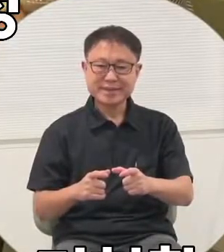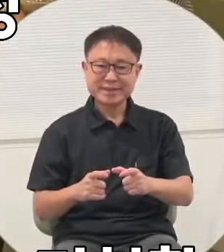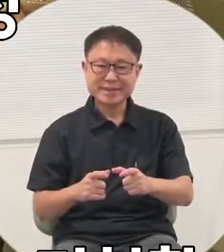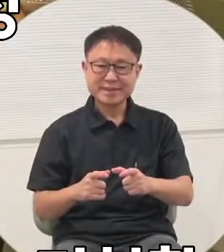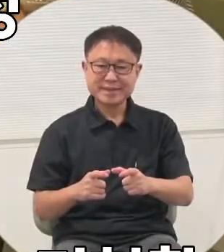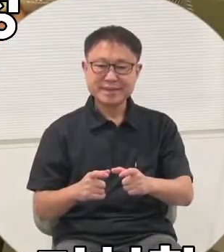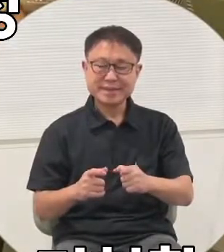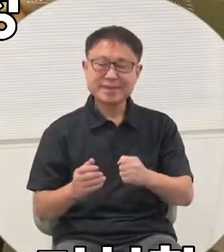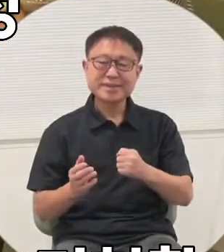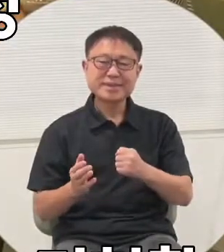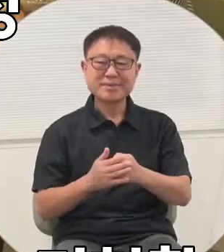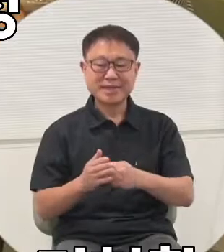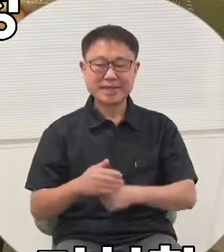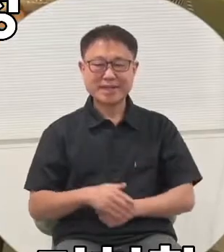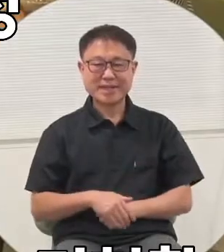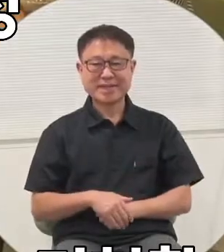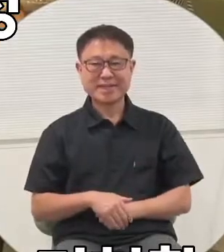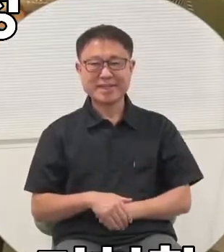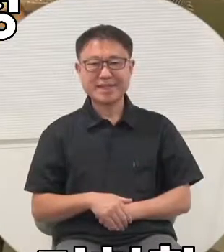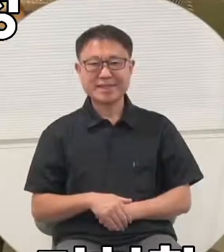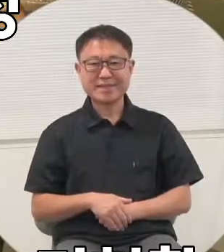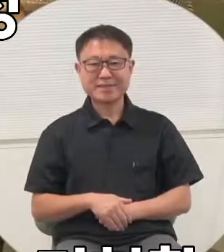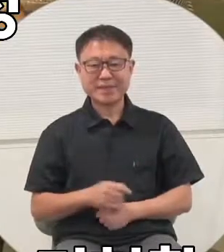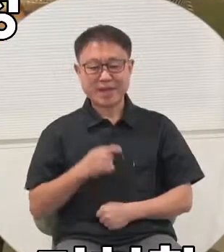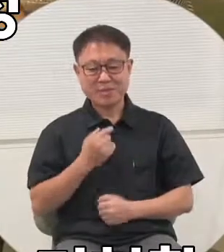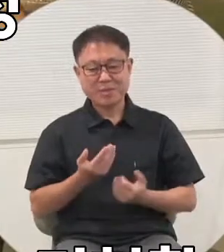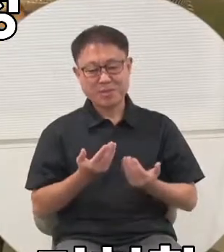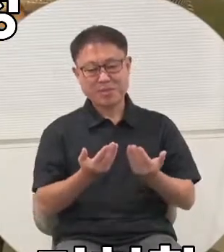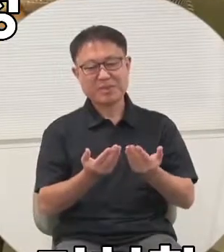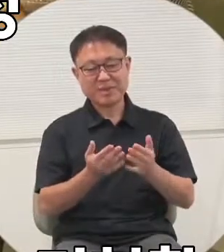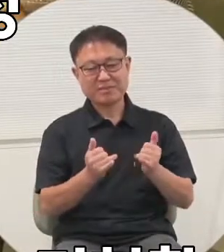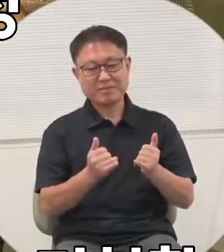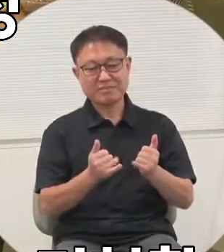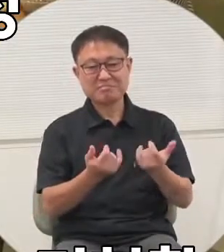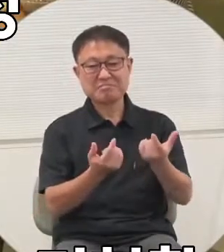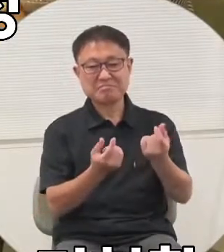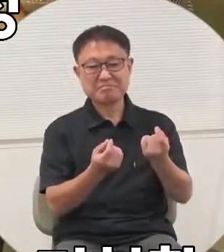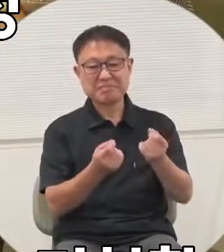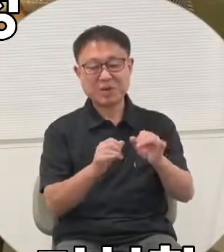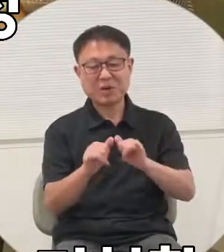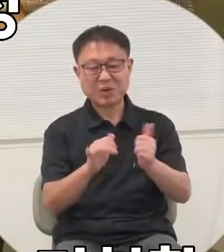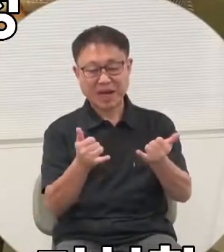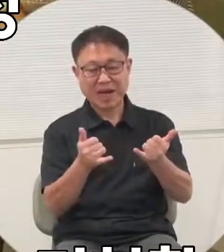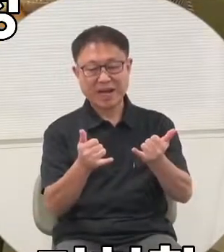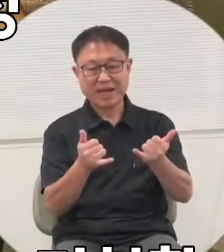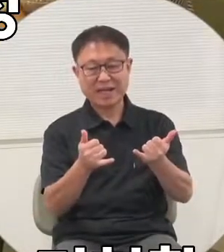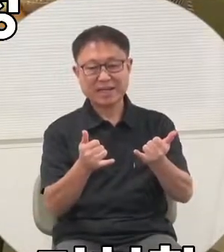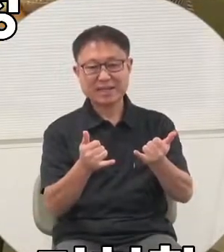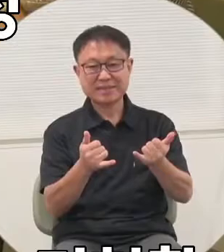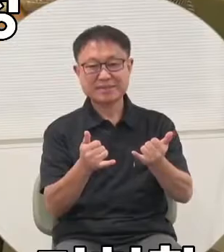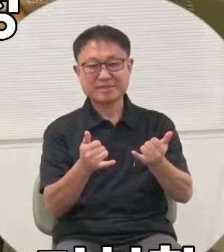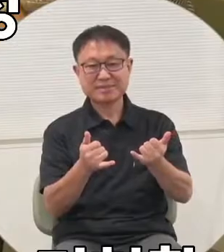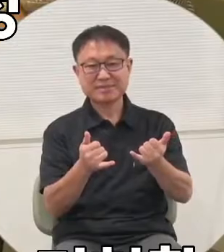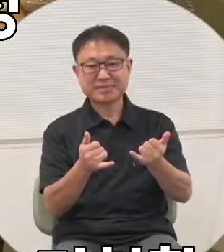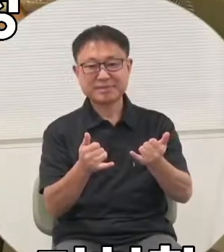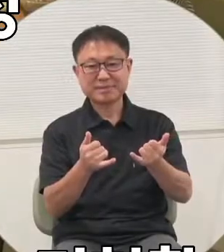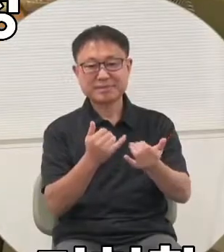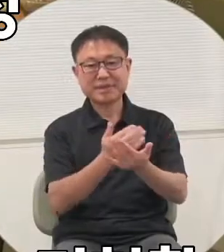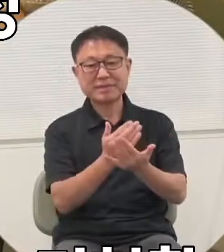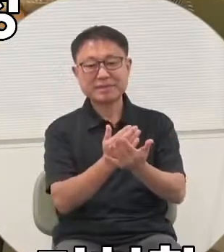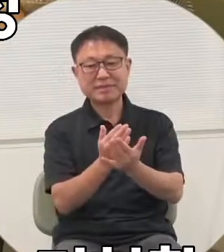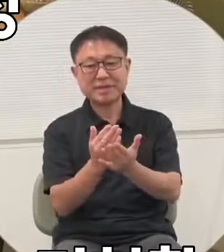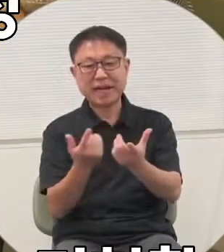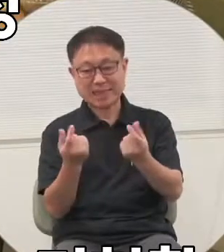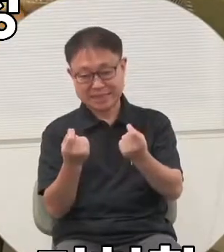분리가 되기 때문에 여러 자원봉사 하셨던 분들도 마을 활동가라고도 생각되고요. 여러 가지 하신 활동가들도